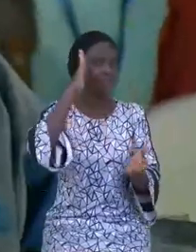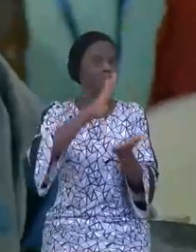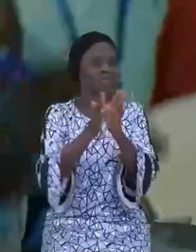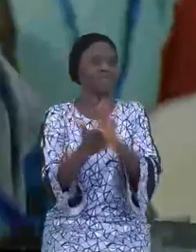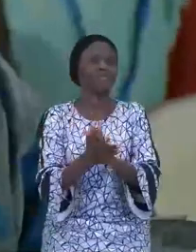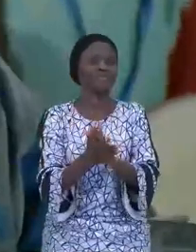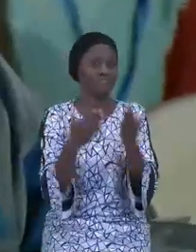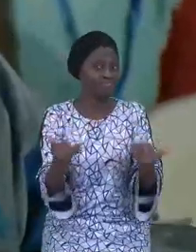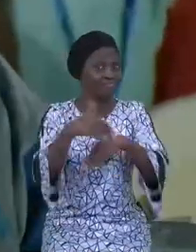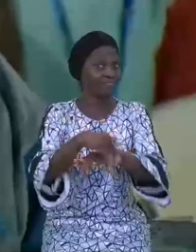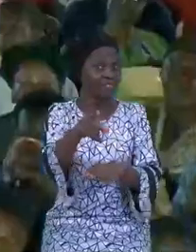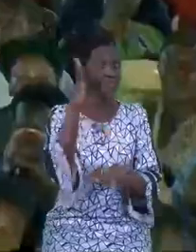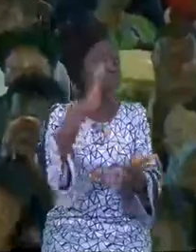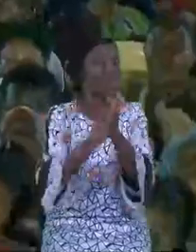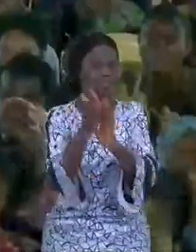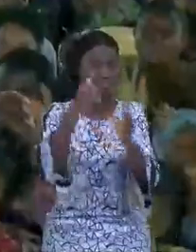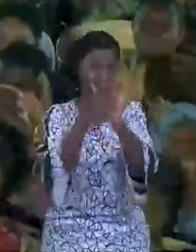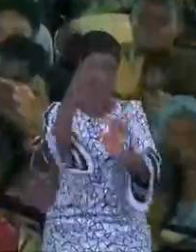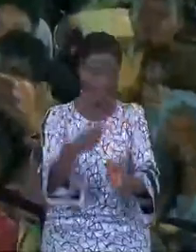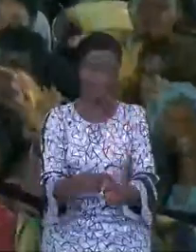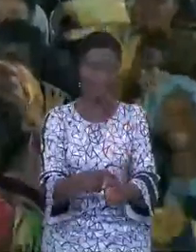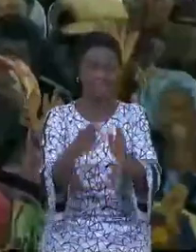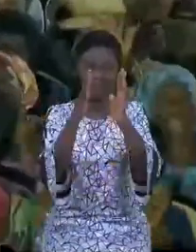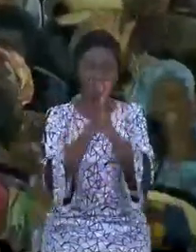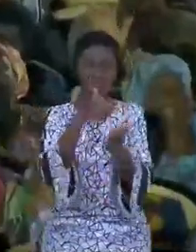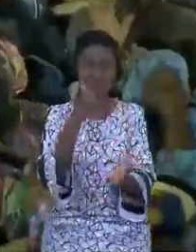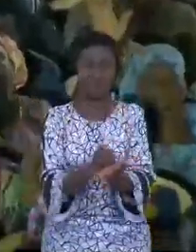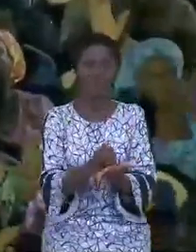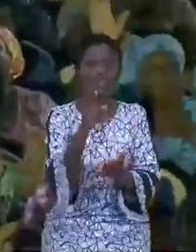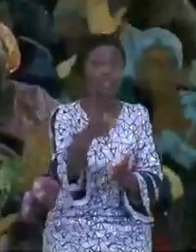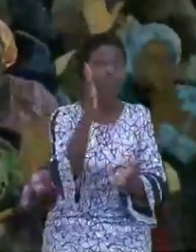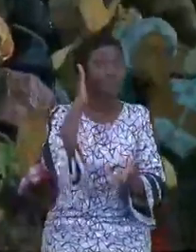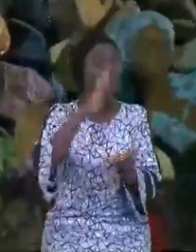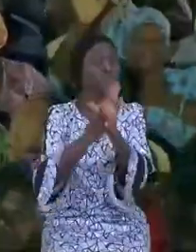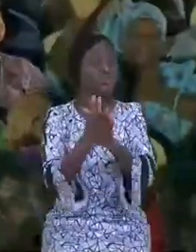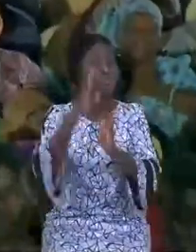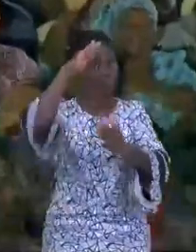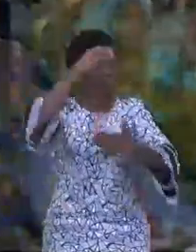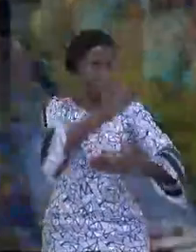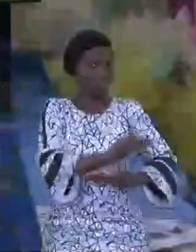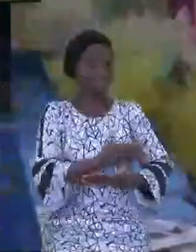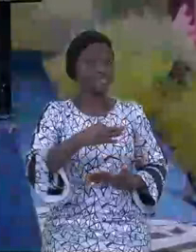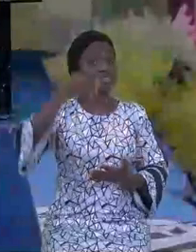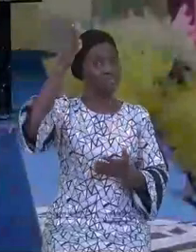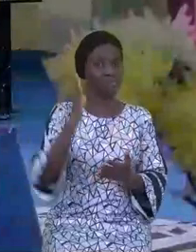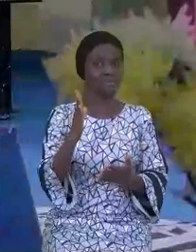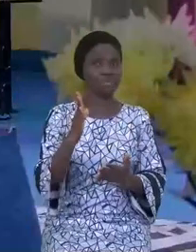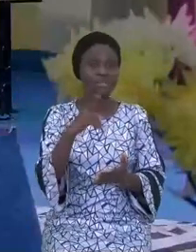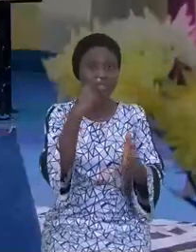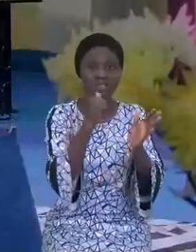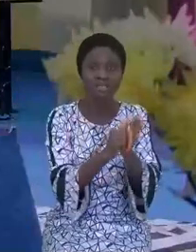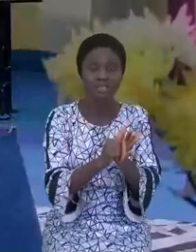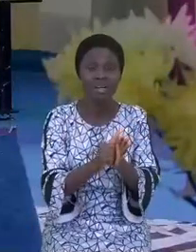soir, tu vas devenir au nom de Jésus. Tu deviens fils de Dieu. Et même à tous ceux qui